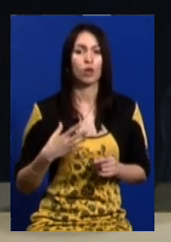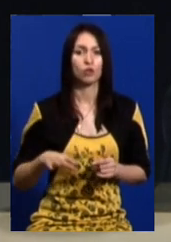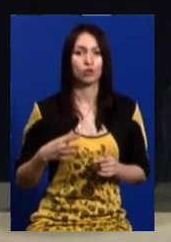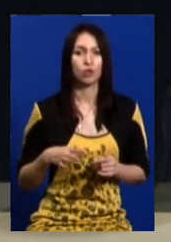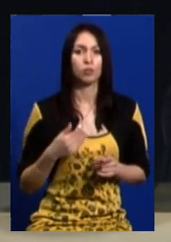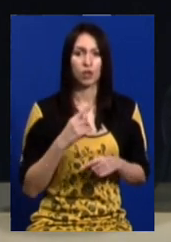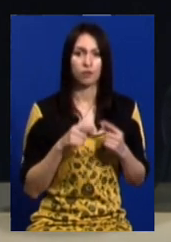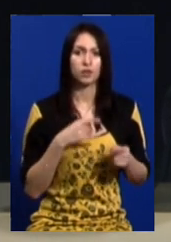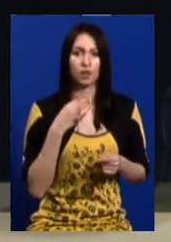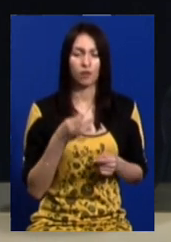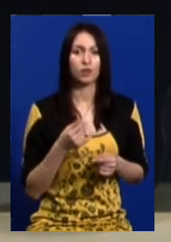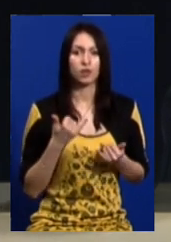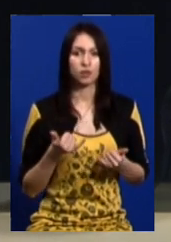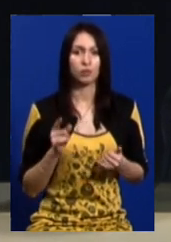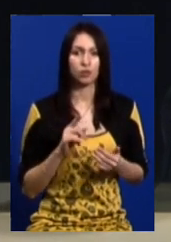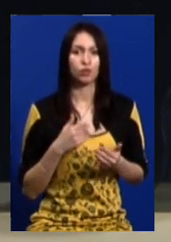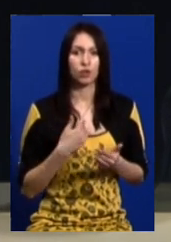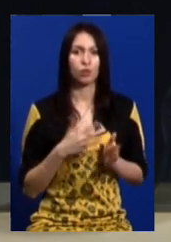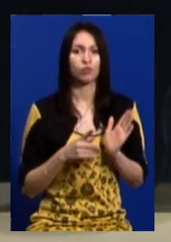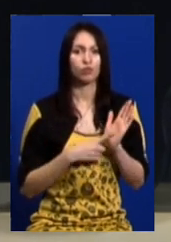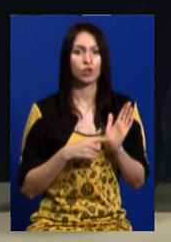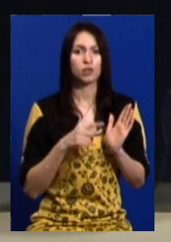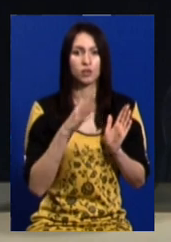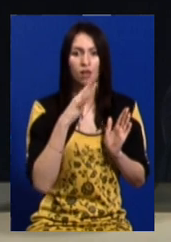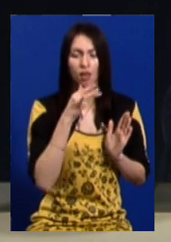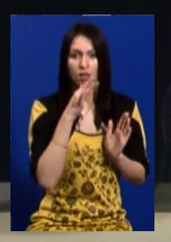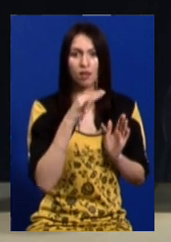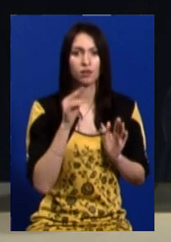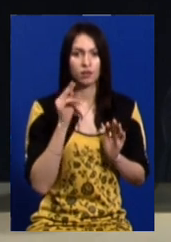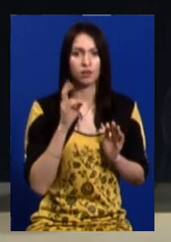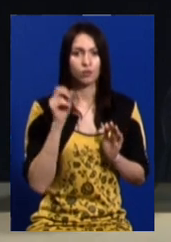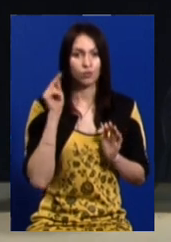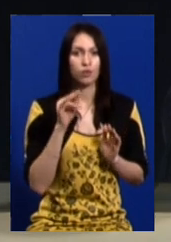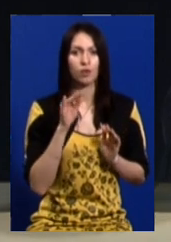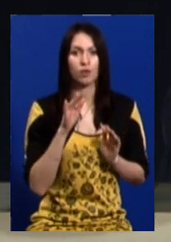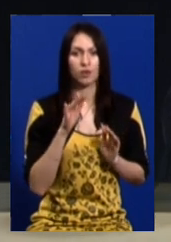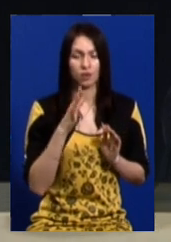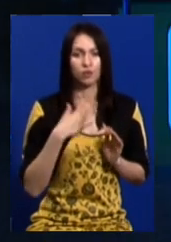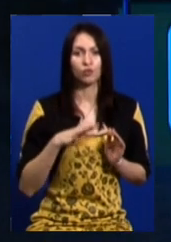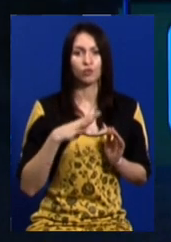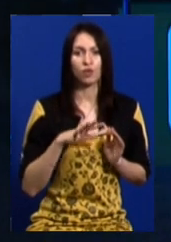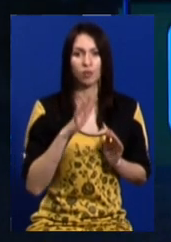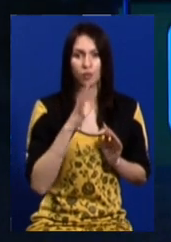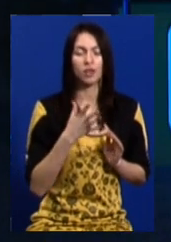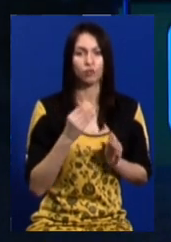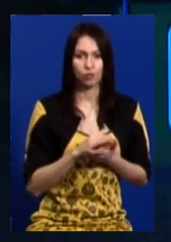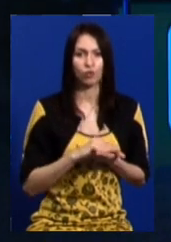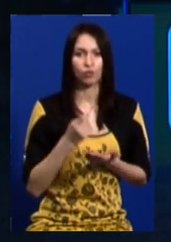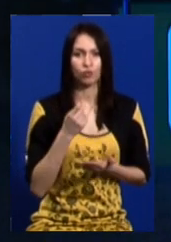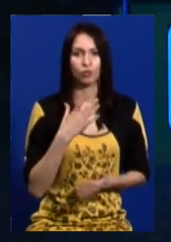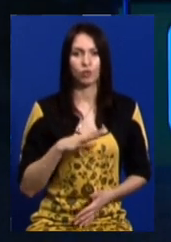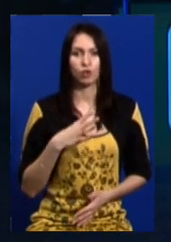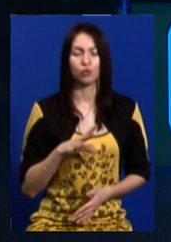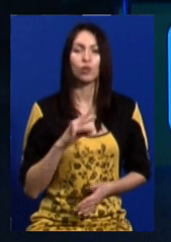Я завжди говорю про те, що я 6-й рік на кафедрі, і я 5 років чекав, то ще півроку я почекаю. Чи